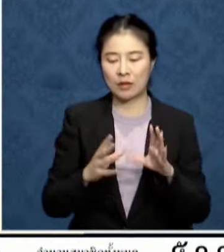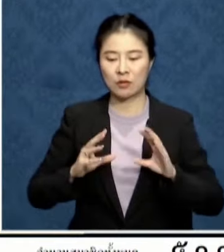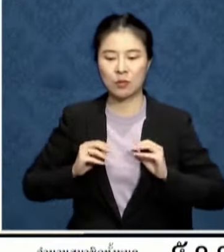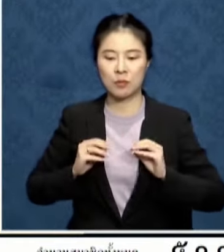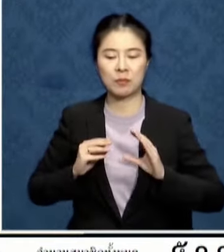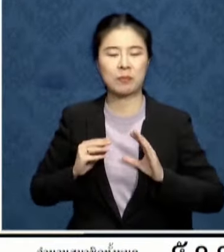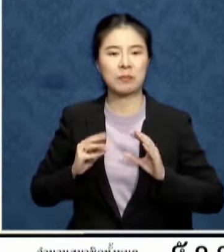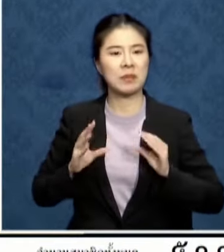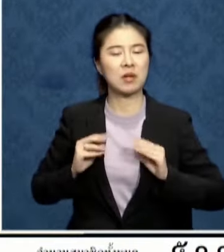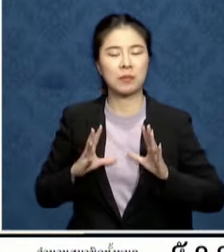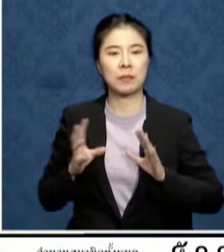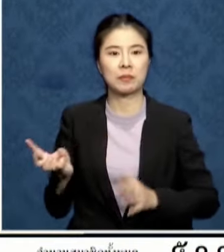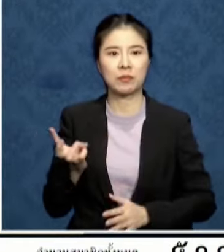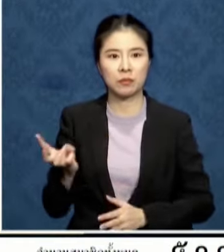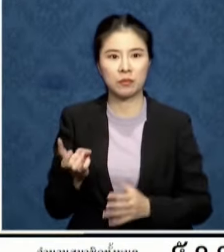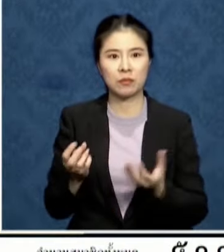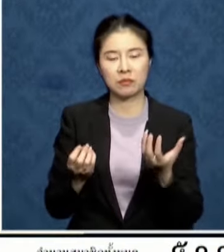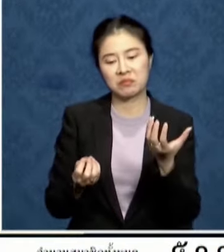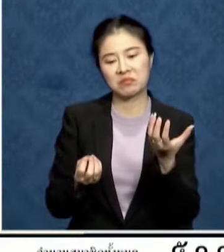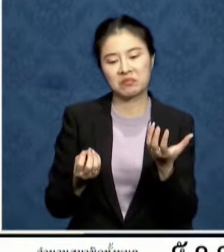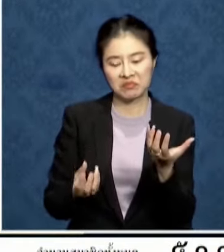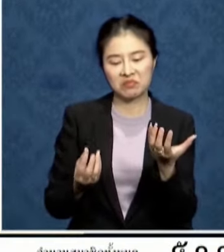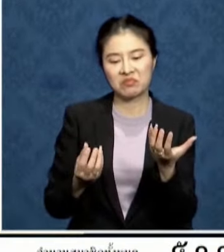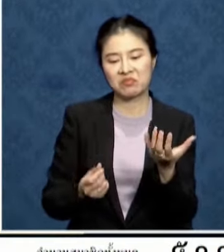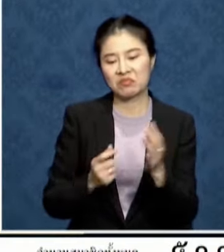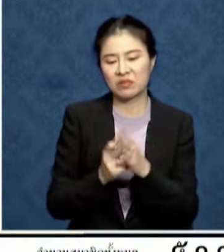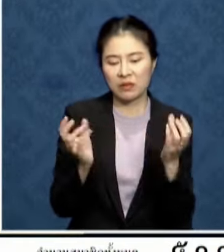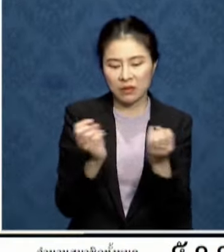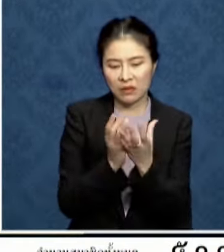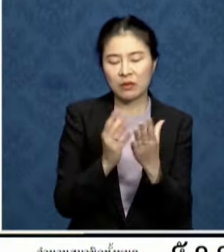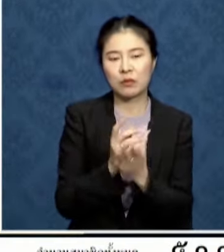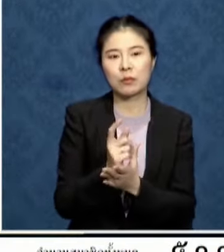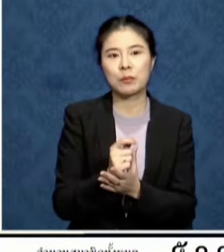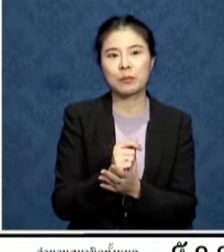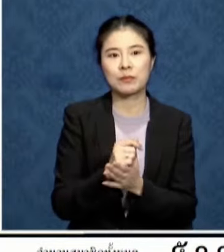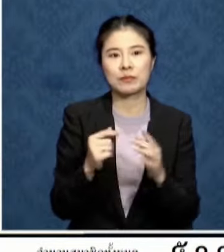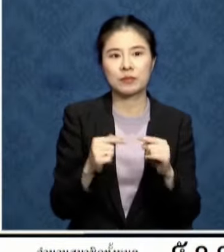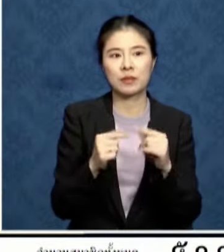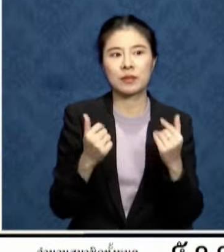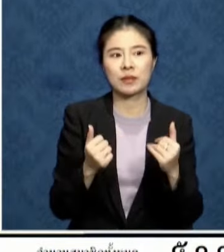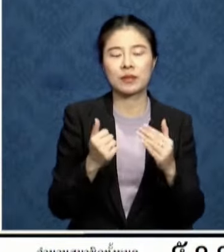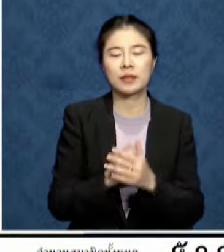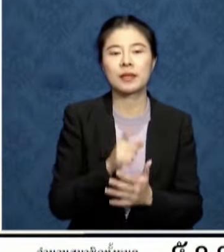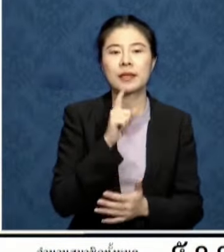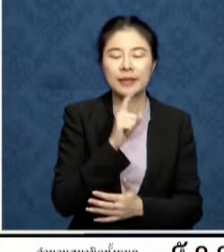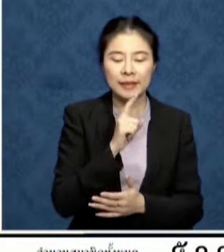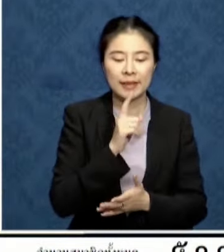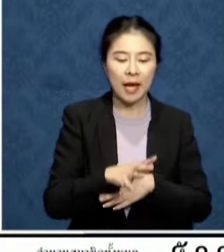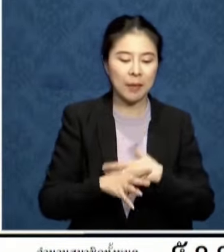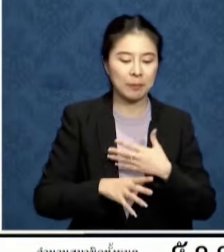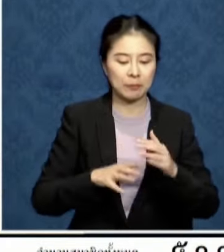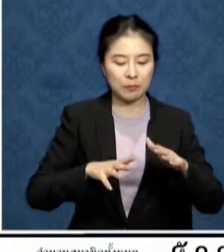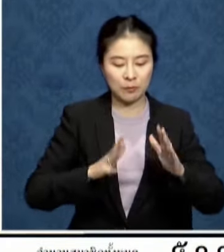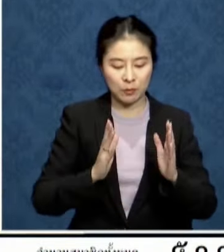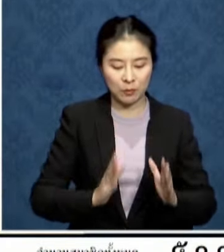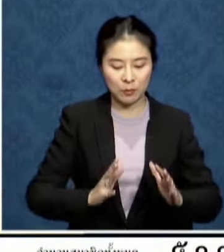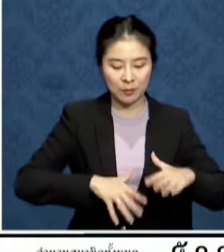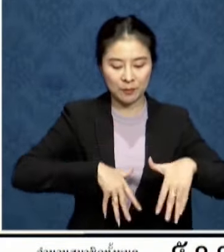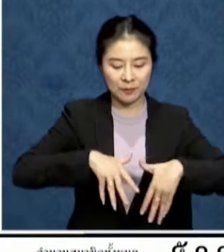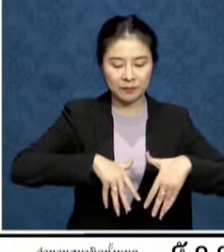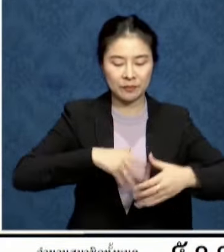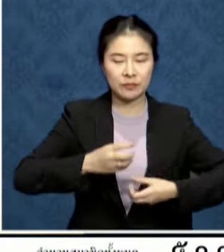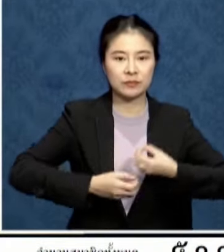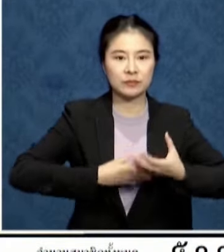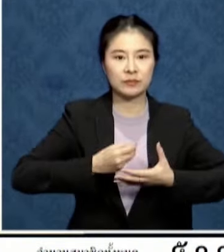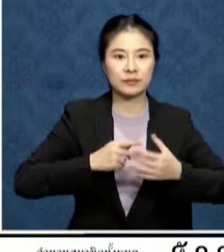นี้ฟังขึ้นแค่ไหนถ้าเกิดขึ้นจริงจะส่งผลต่อการลงคะแนนของคนมากน้อยแค่ไหนแต่เขาก็มีการรับฟังทุกข้อทักท้วงแล้วก็มีการปรับคำถ